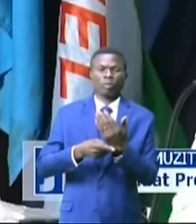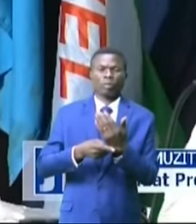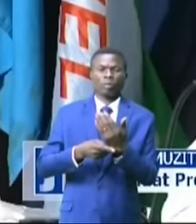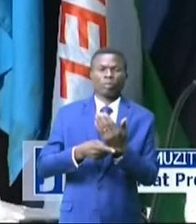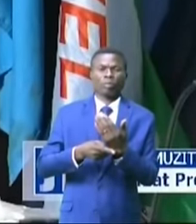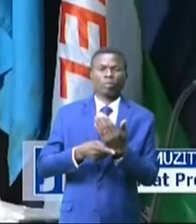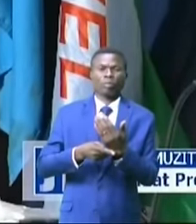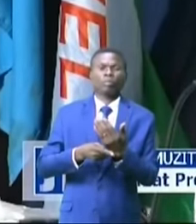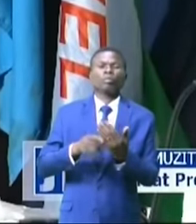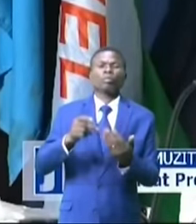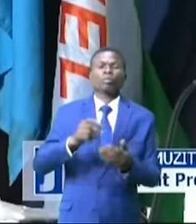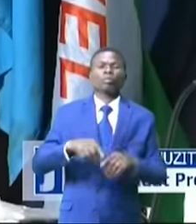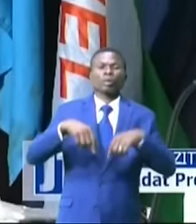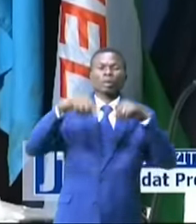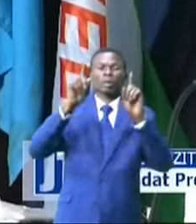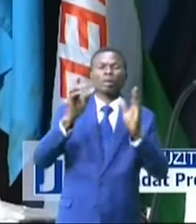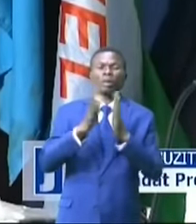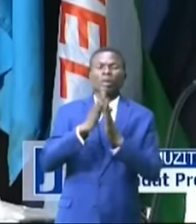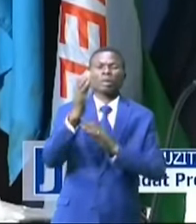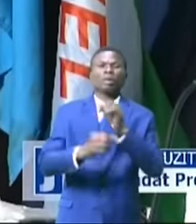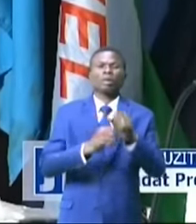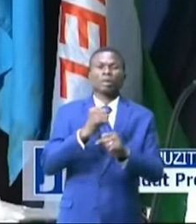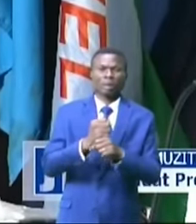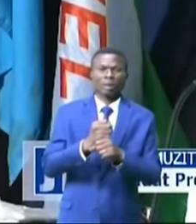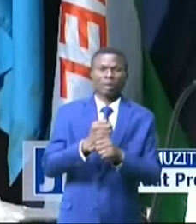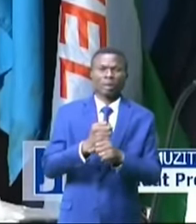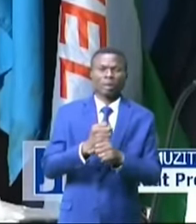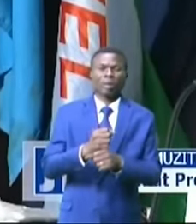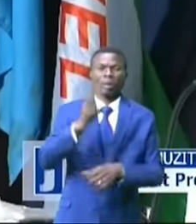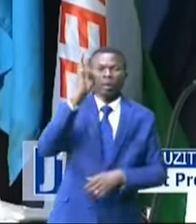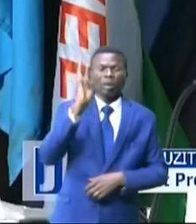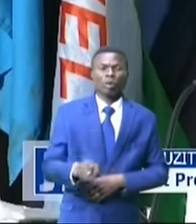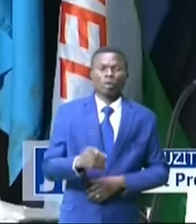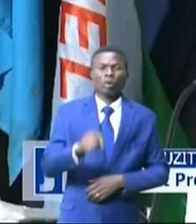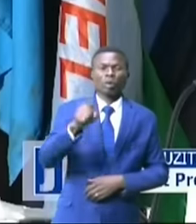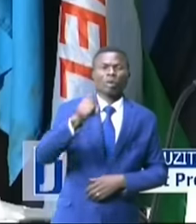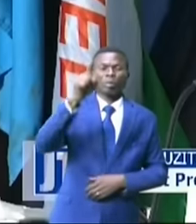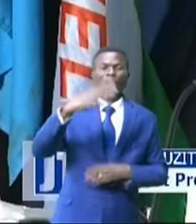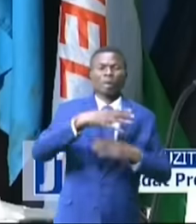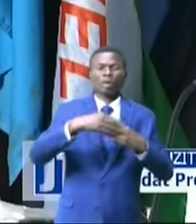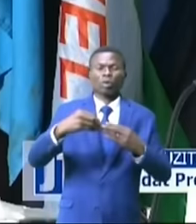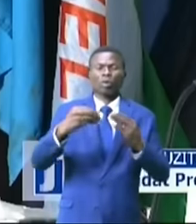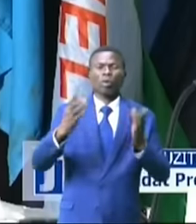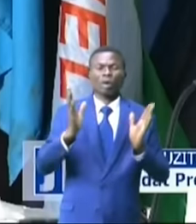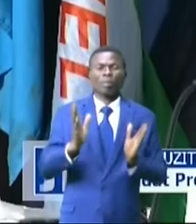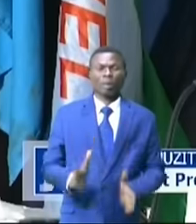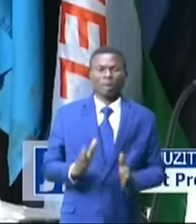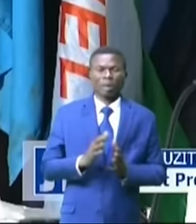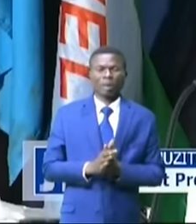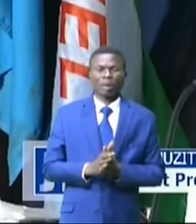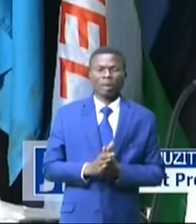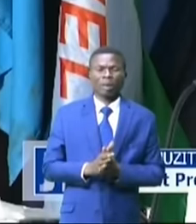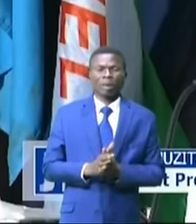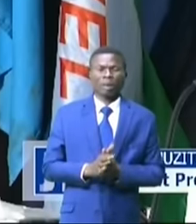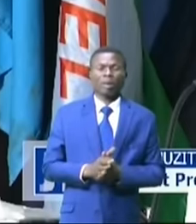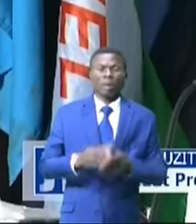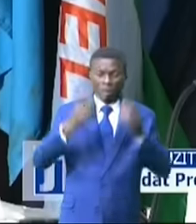pour les 10 années à venir. À 300 milliards de dollars. Est-ce que c'est nous qui